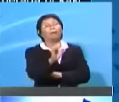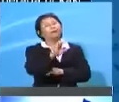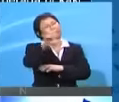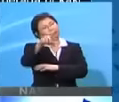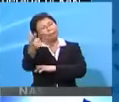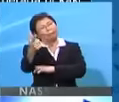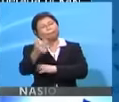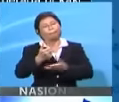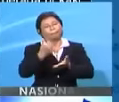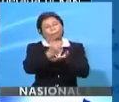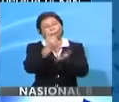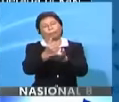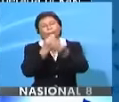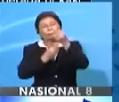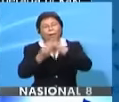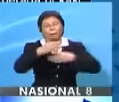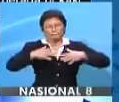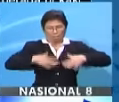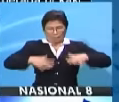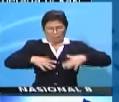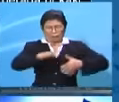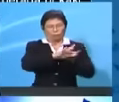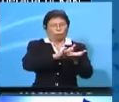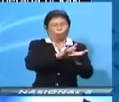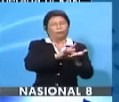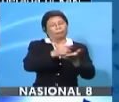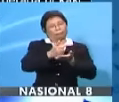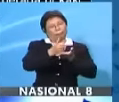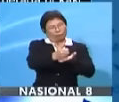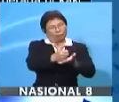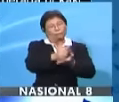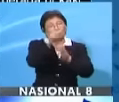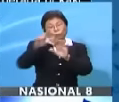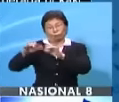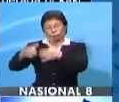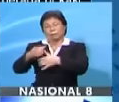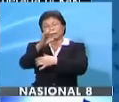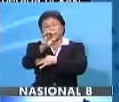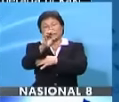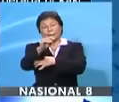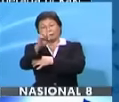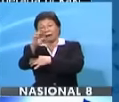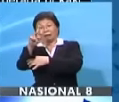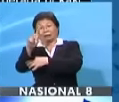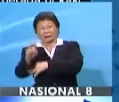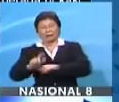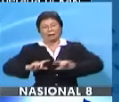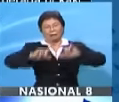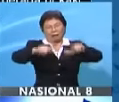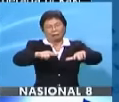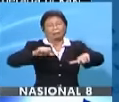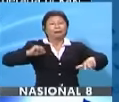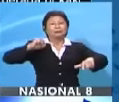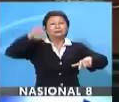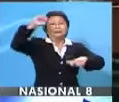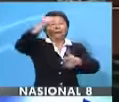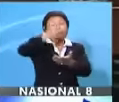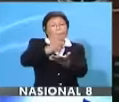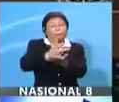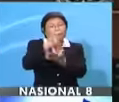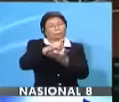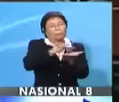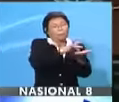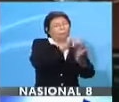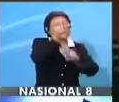selain memberikan bantuan makanan, pakaian dan rawatan. Satu lagi pasukan EMRT pula ditempatkan di Sabah Park bagi